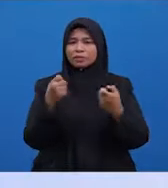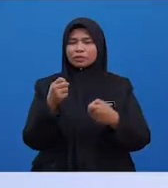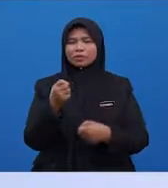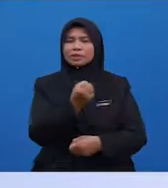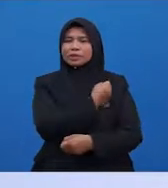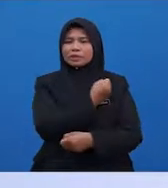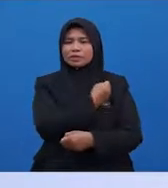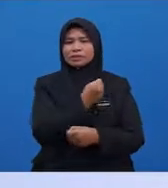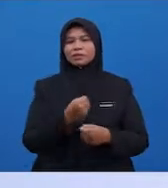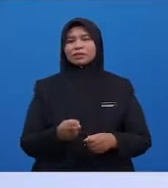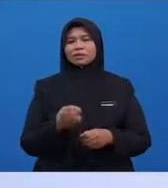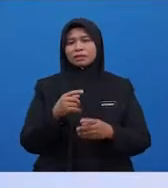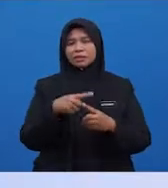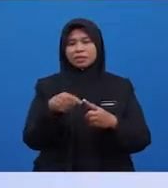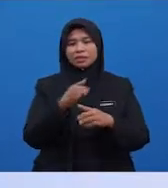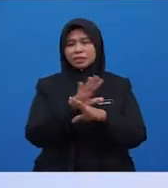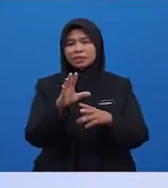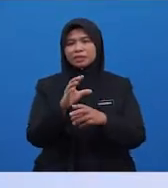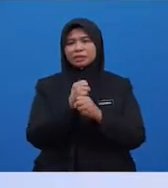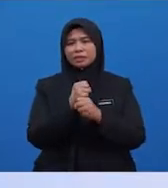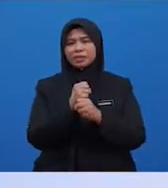tidak mencapai sesuatu kejayaan.